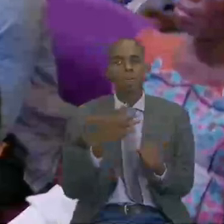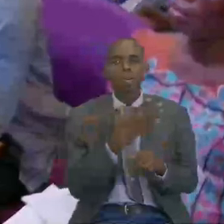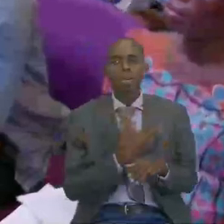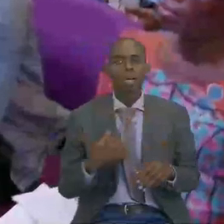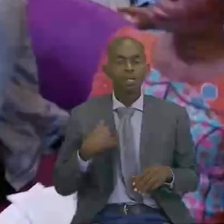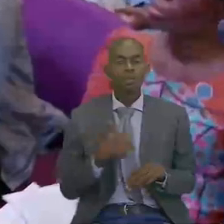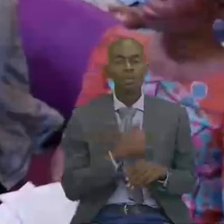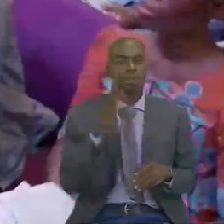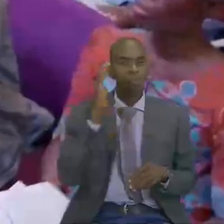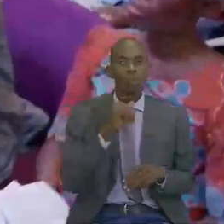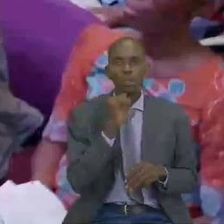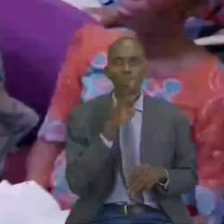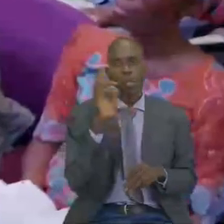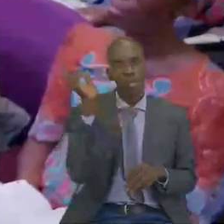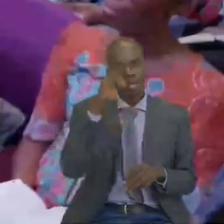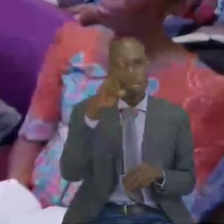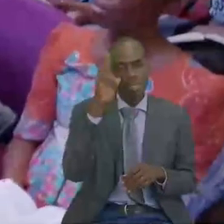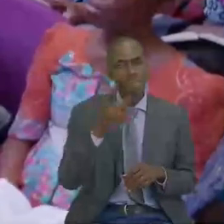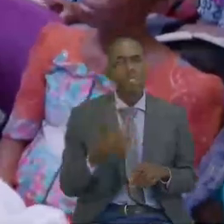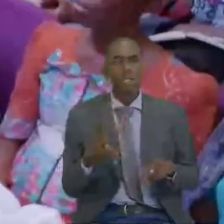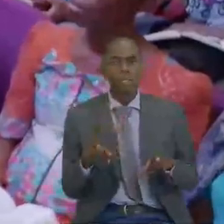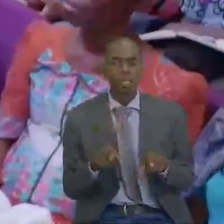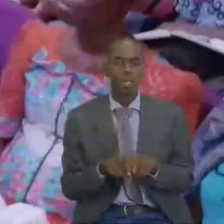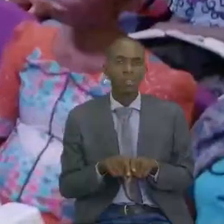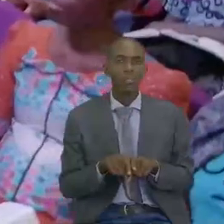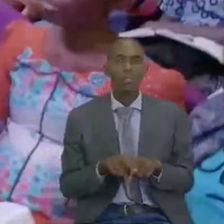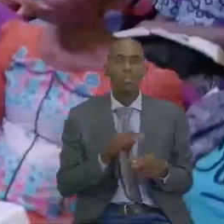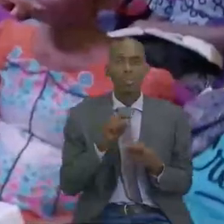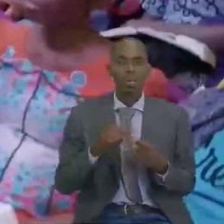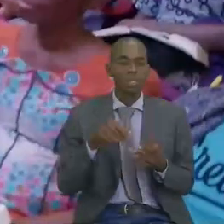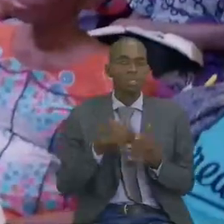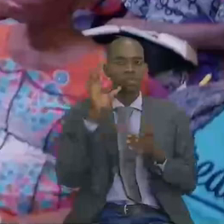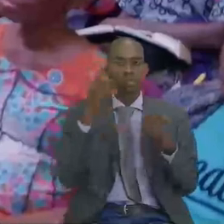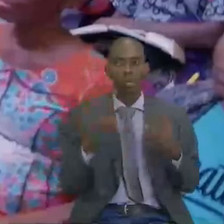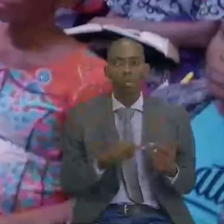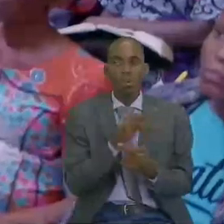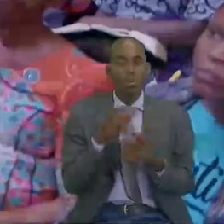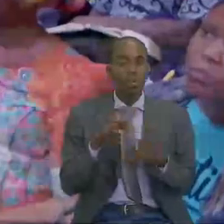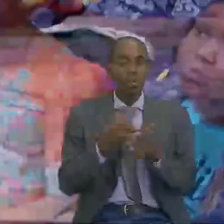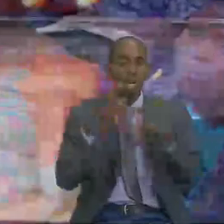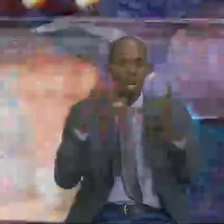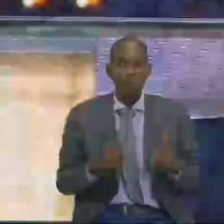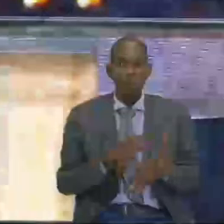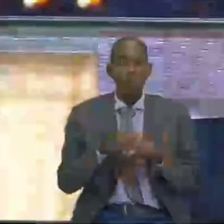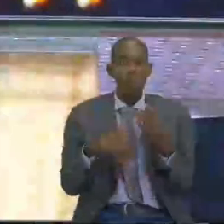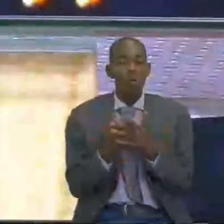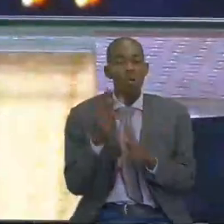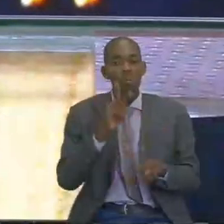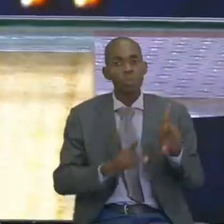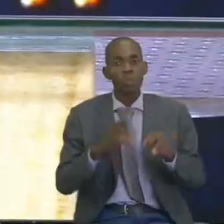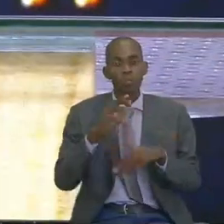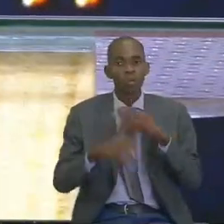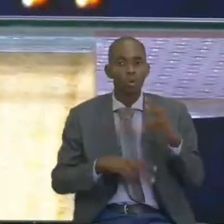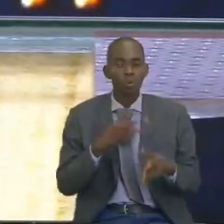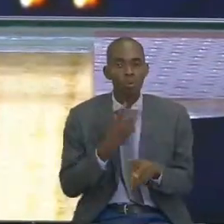pas imprudent avec cette grâce de Dieu au sujet de ce qui va se passer lorsque la chose arrivera. Les gens